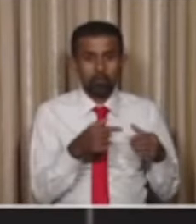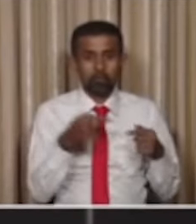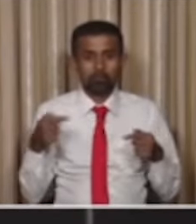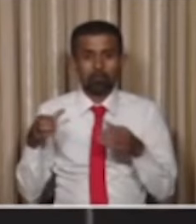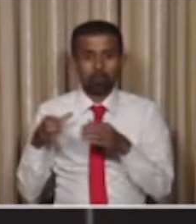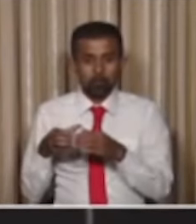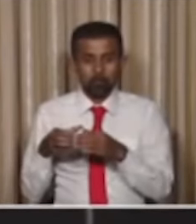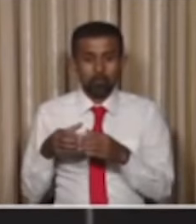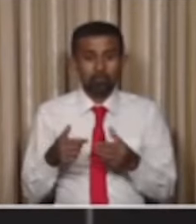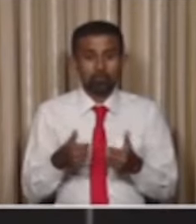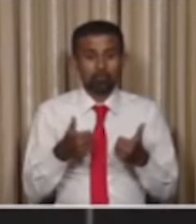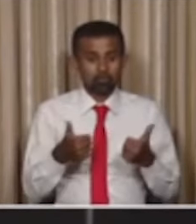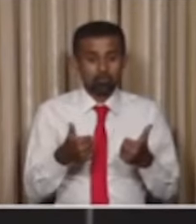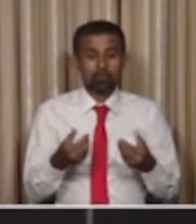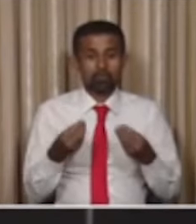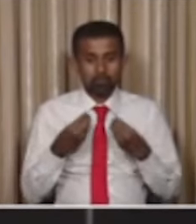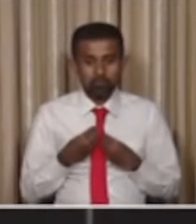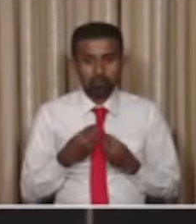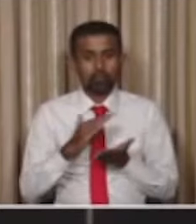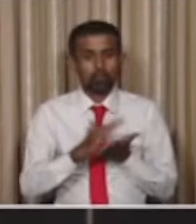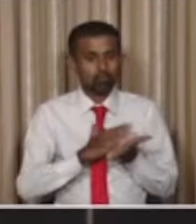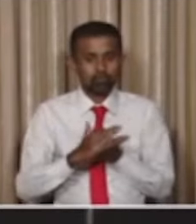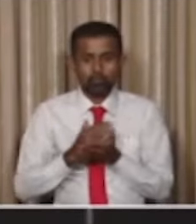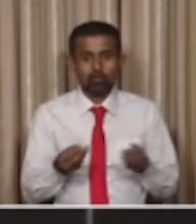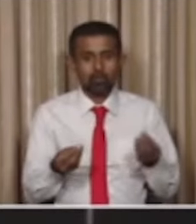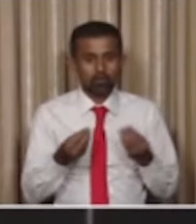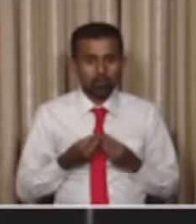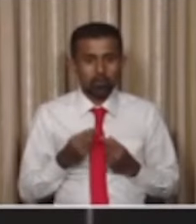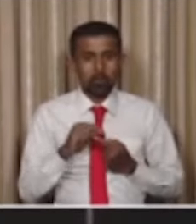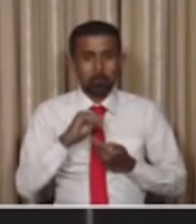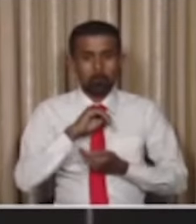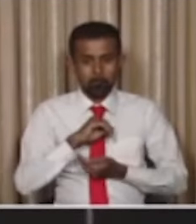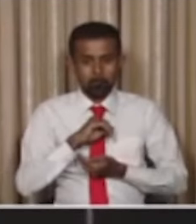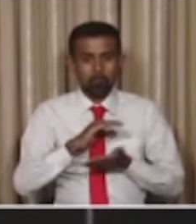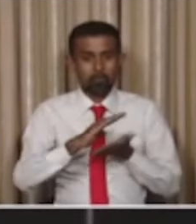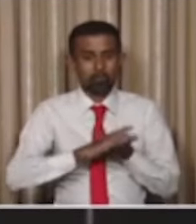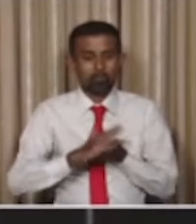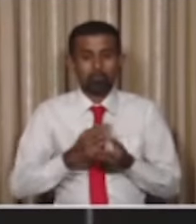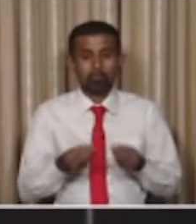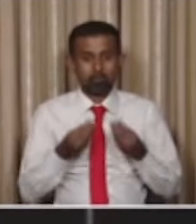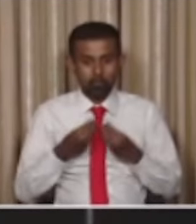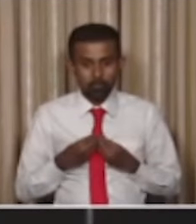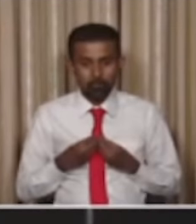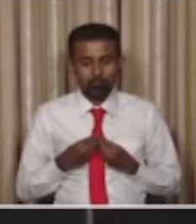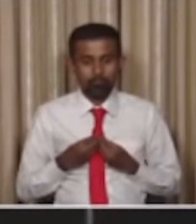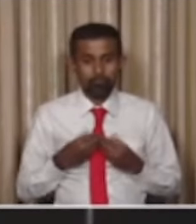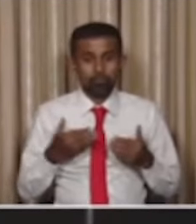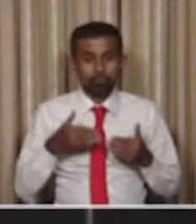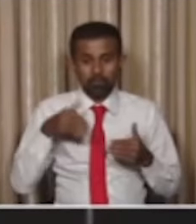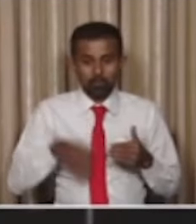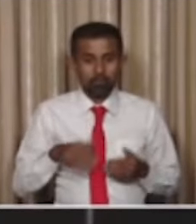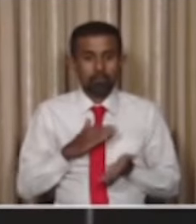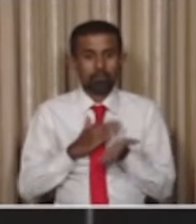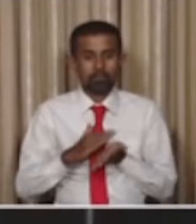විපක්ෂවල ඇගීමකට ලක් වෙලා ඒවල උදව් උපකාර අරගෙන පෞද්ගලිකාංශයේ උදව් උපකාර අරගෙන අද මේ